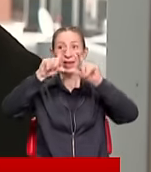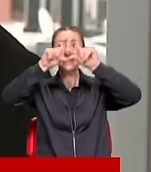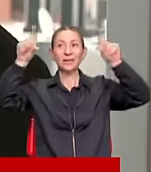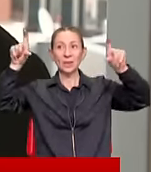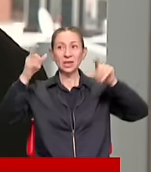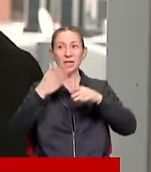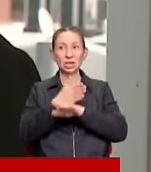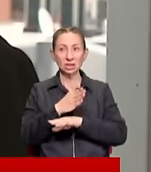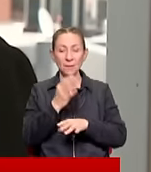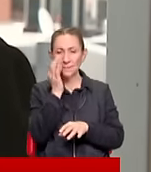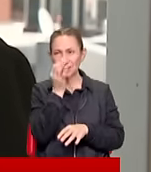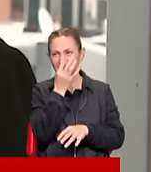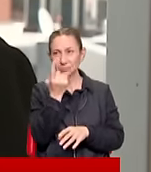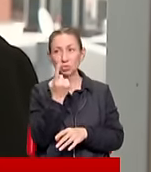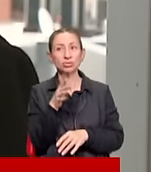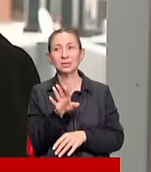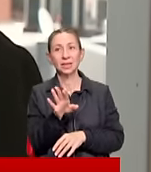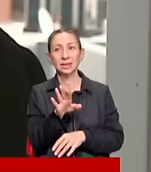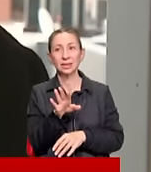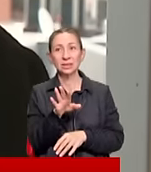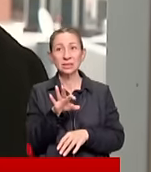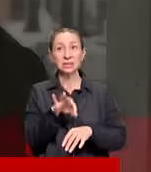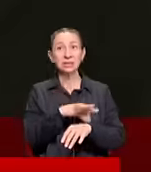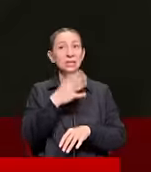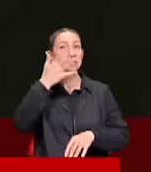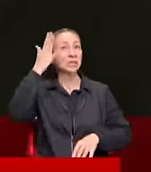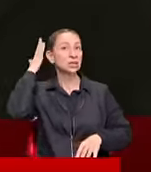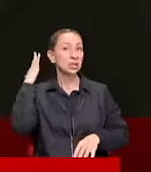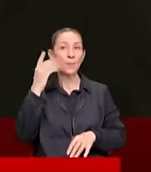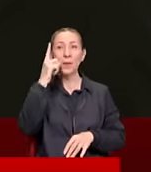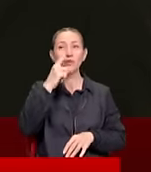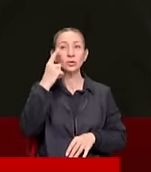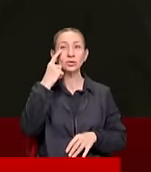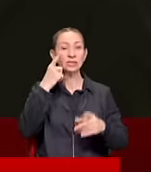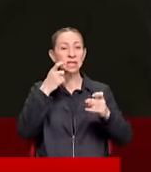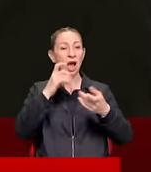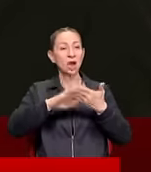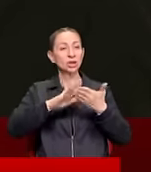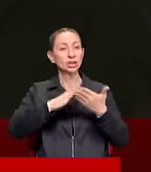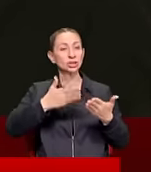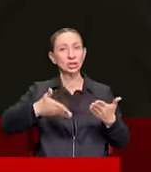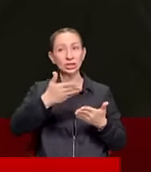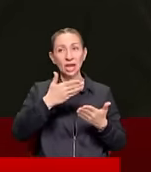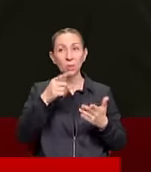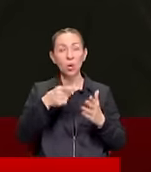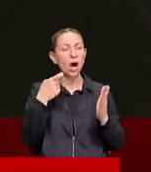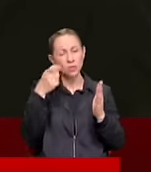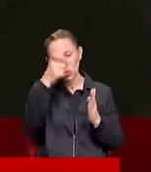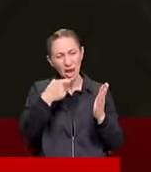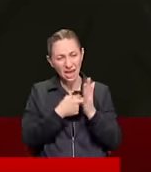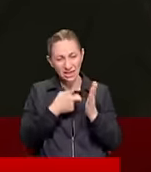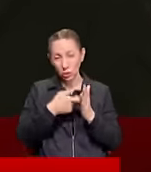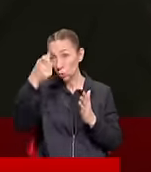tabelası gerçekten de basit bir tabela değil. Öyle. Sarı saçlı mavi gözlü Atatürk'ümüz ve silah arkadaşlarının bu ülke adına,